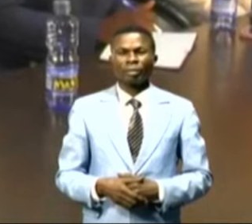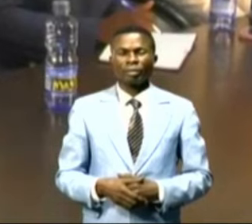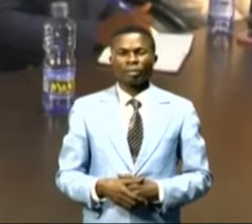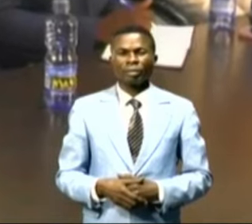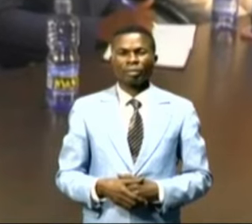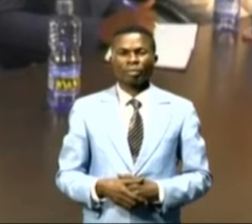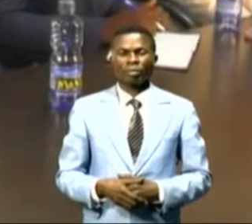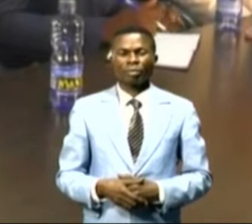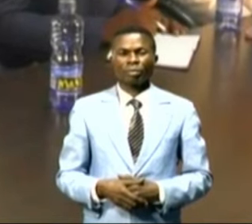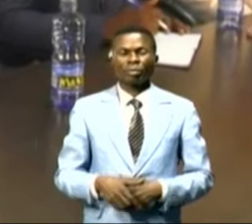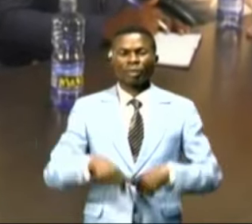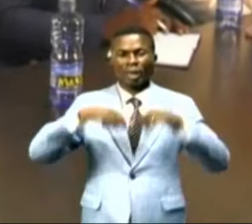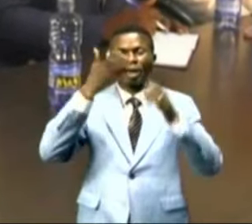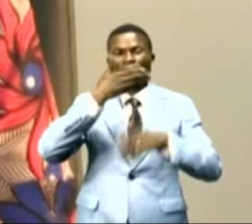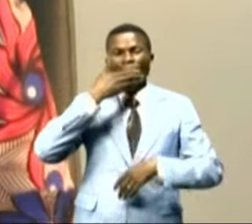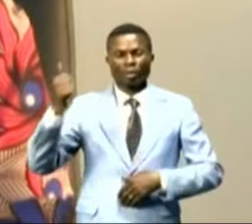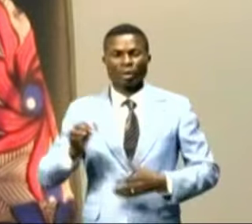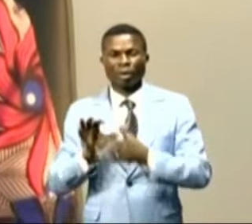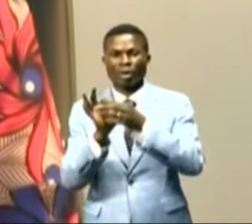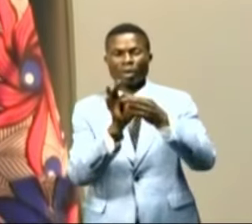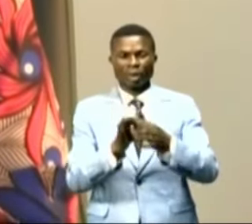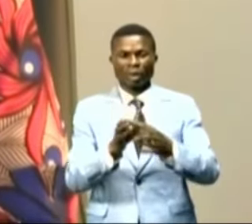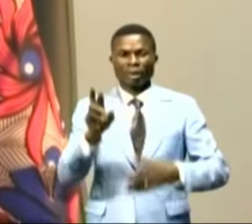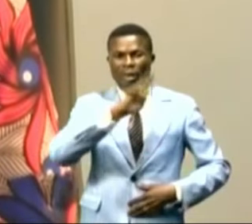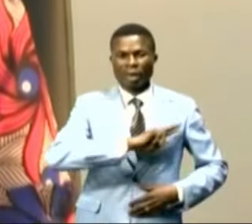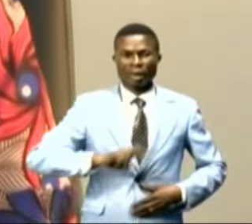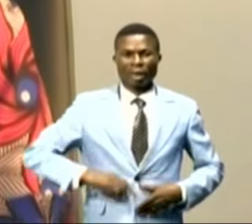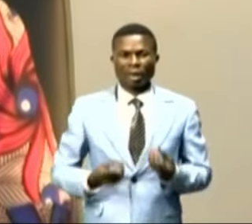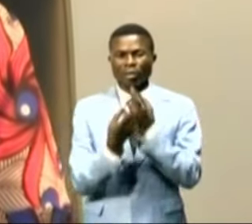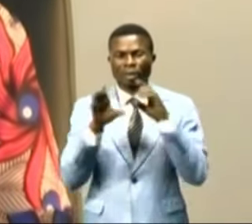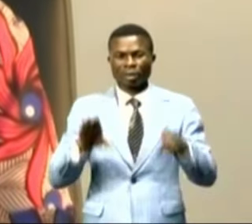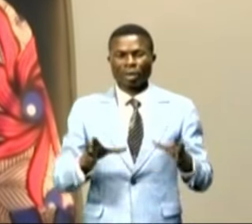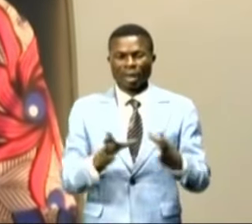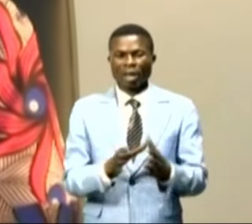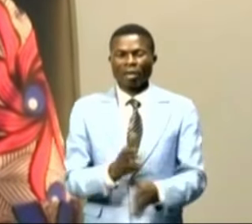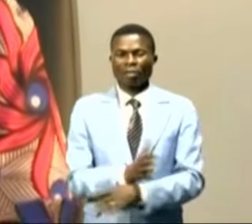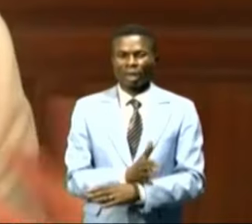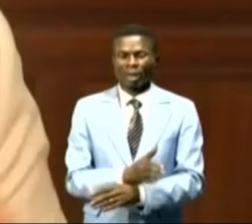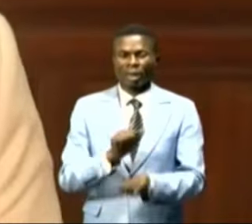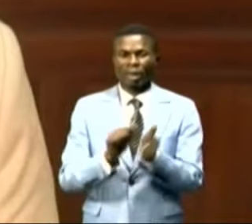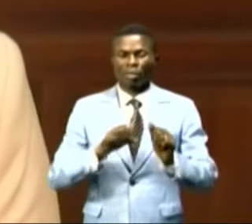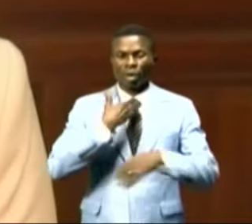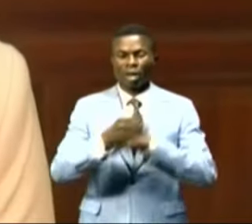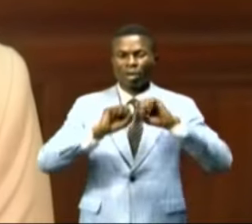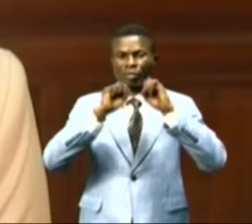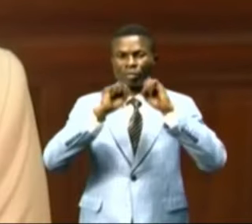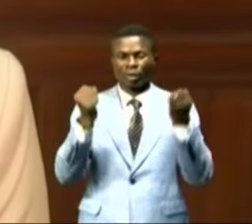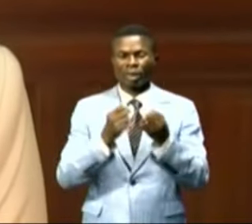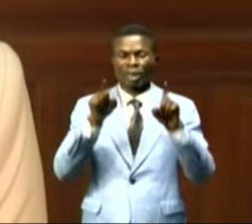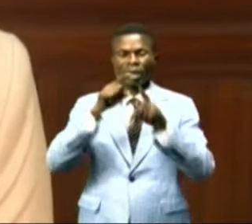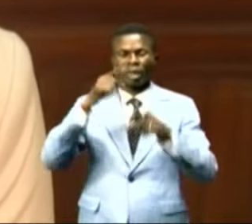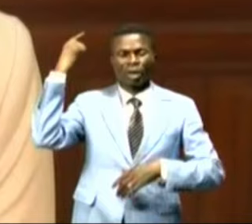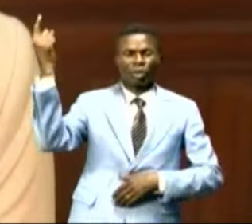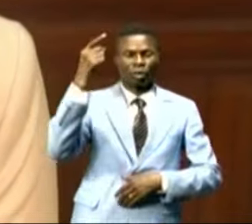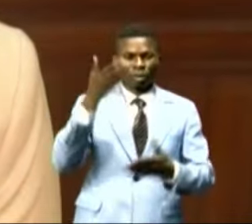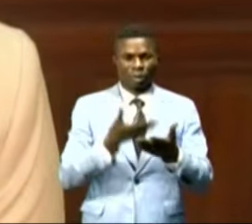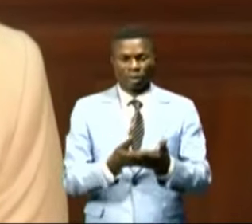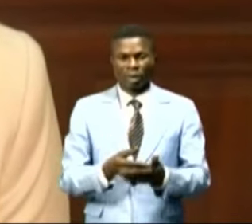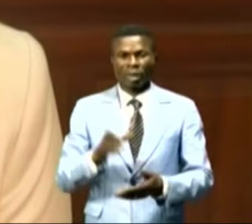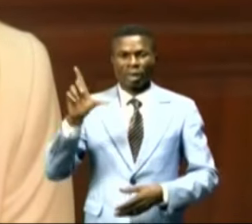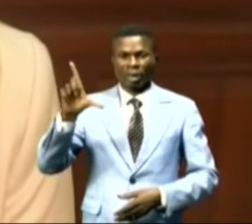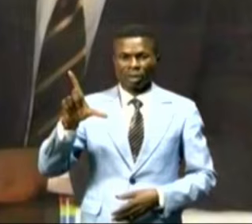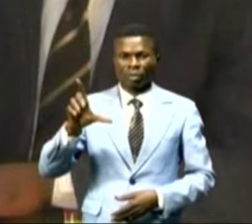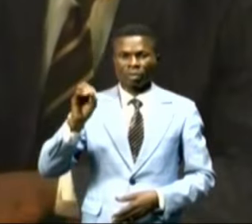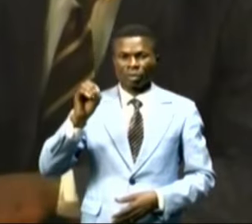lendemains meilleurs dans la coopération RDC-Allemagne dans le secteur des affaires sociales et de l'humanitaire. Louise